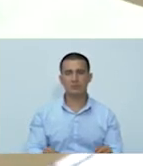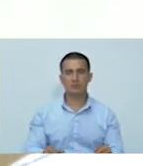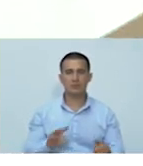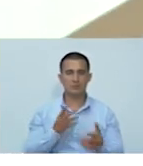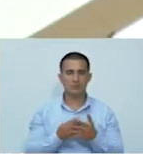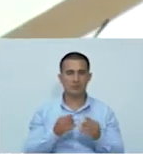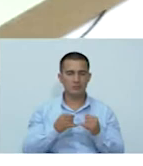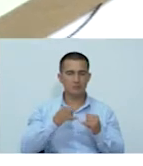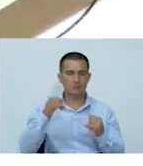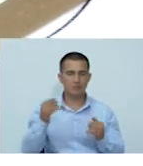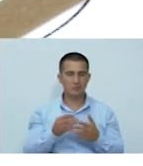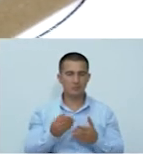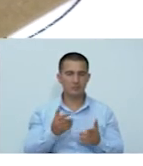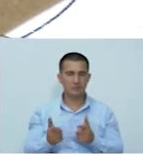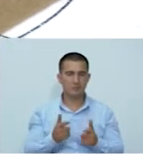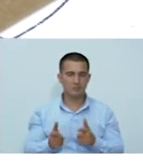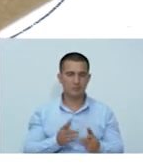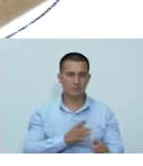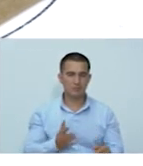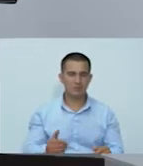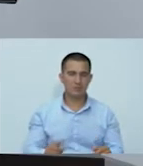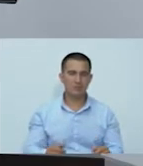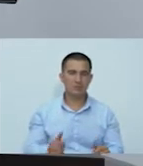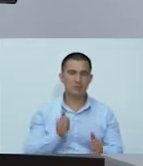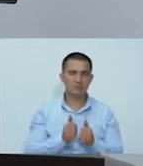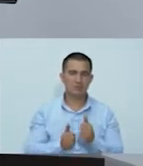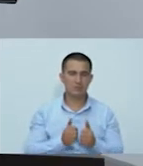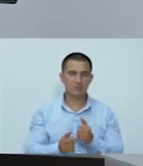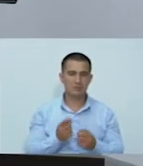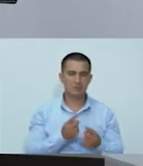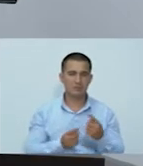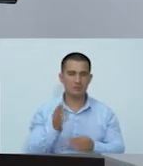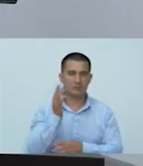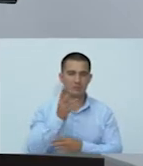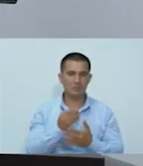Navdalarımız tayyor. Endi har bitta navdagi